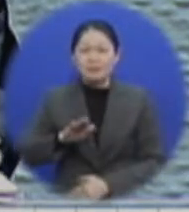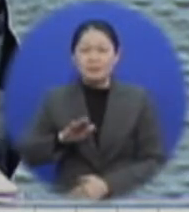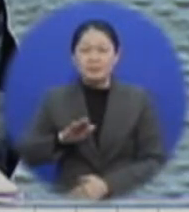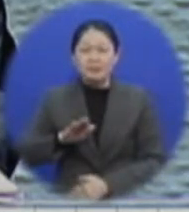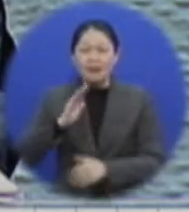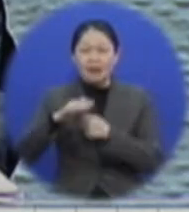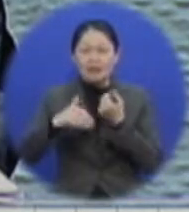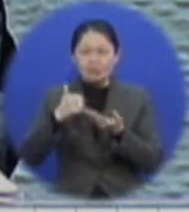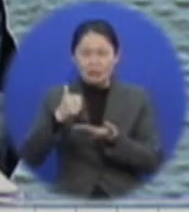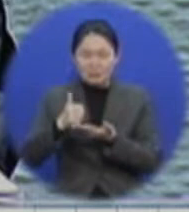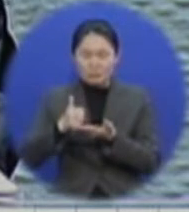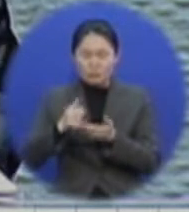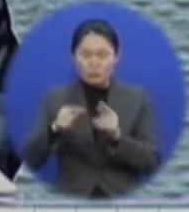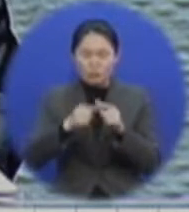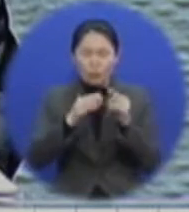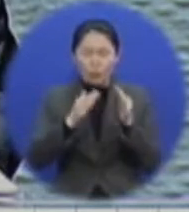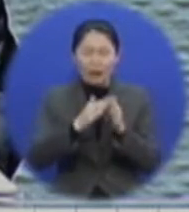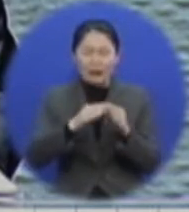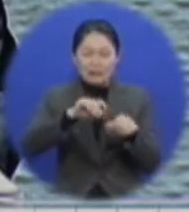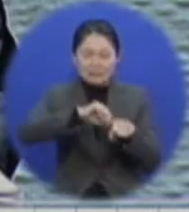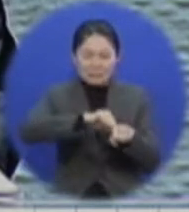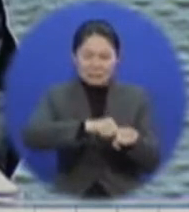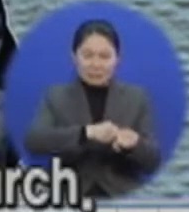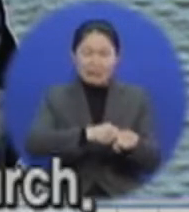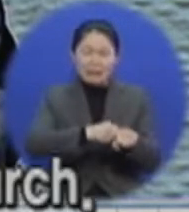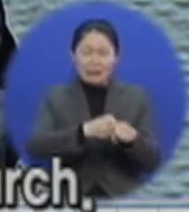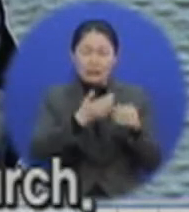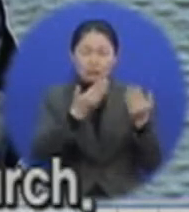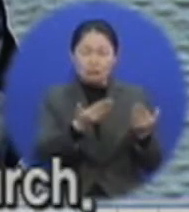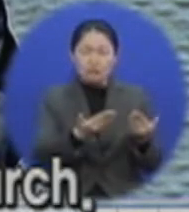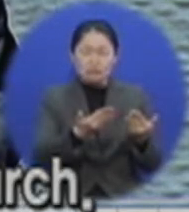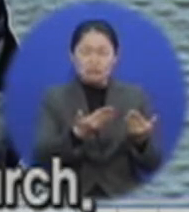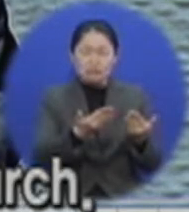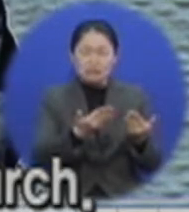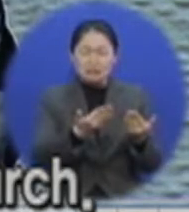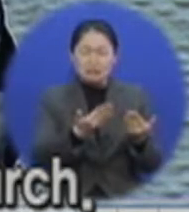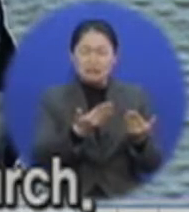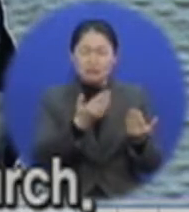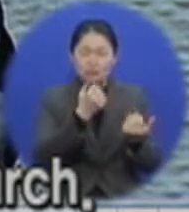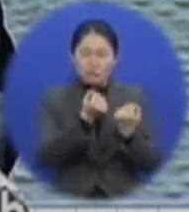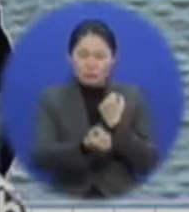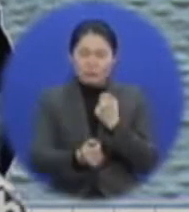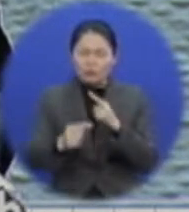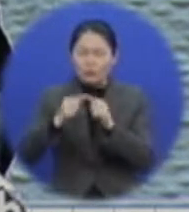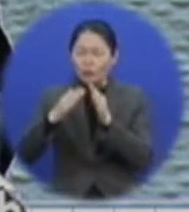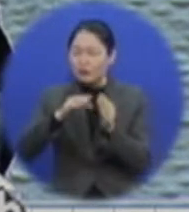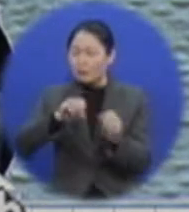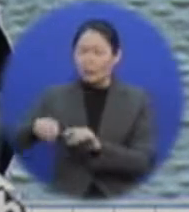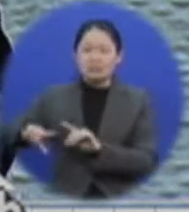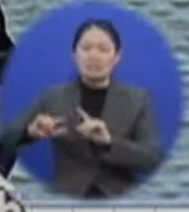하나님께서는 교회를 진기 하실지 얹어 교회를 절대로 버리지 않습니다 심지어